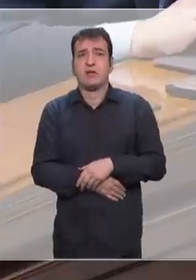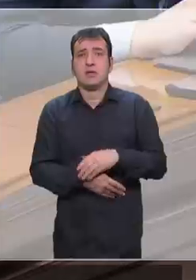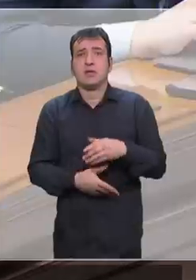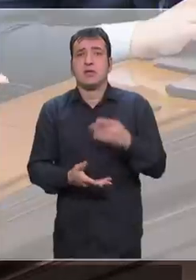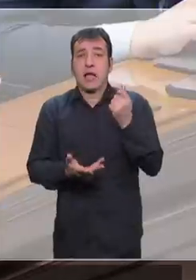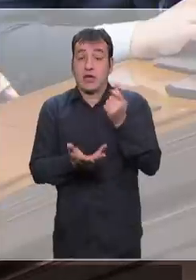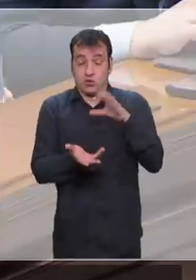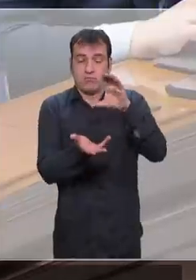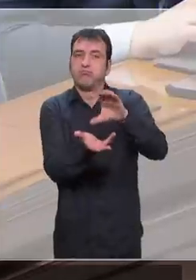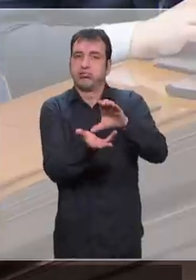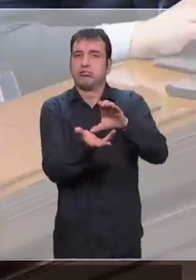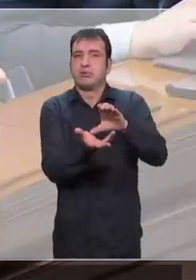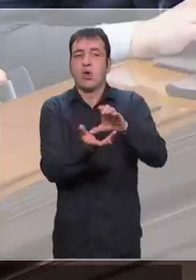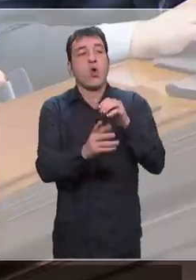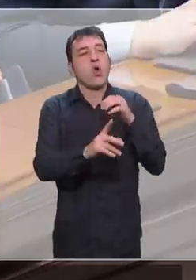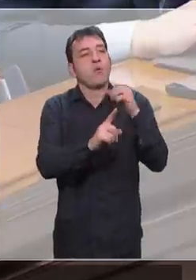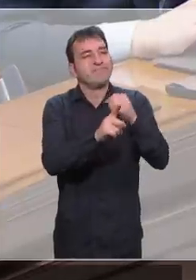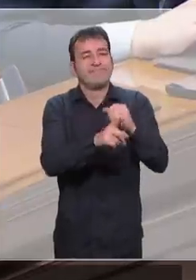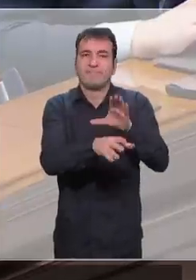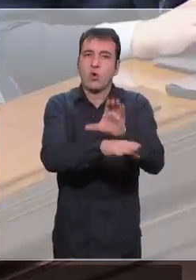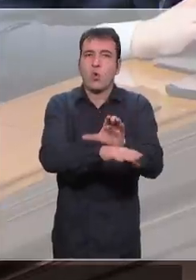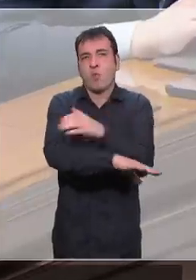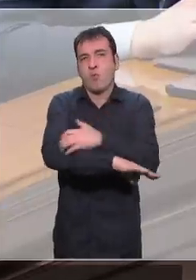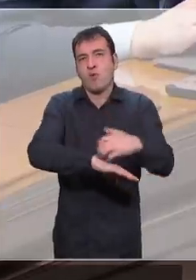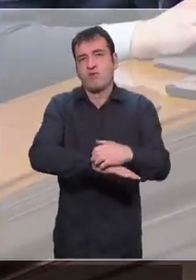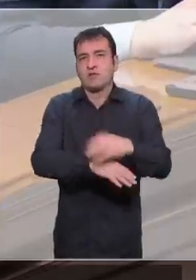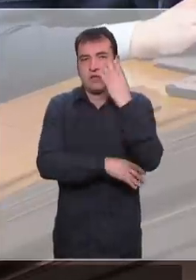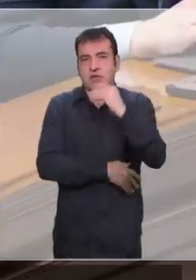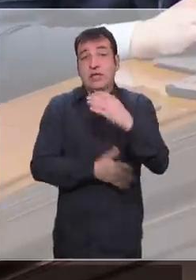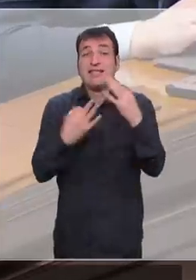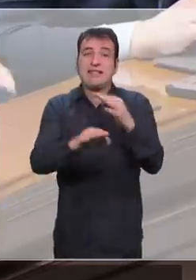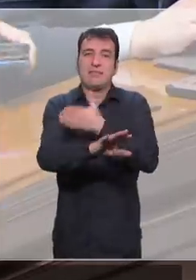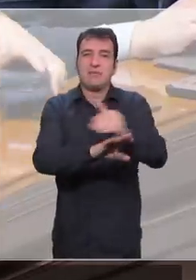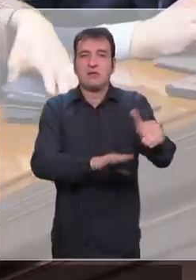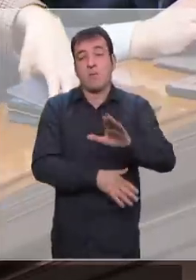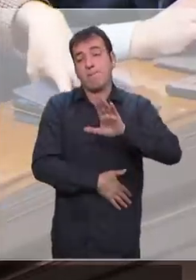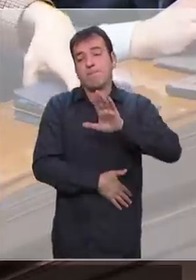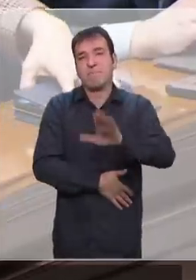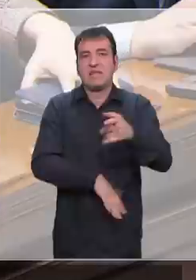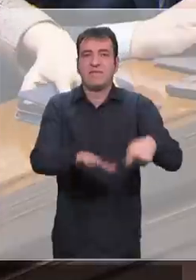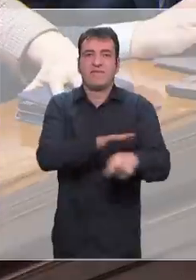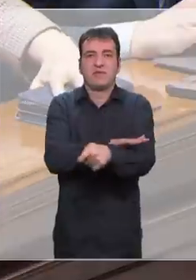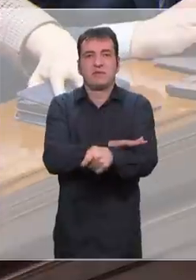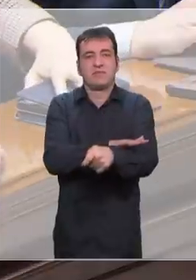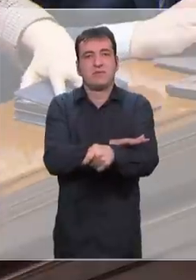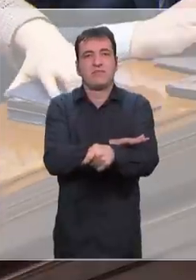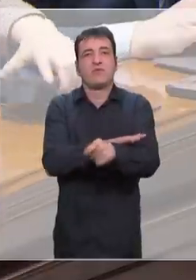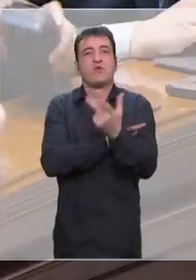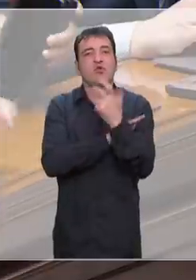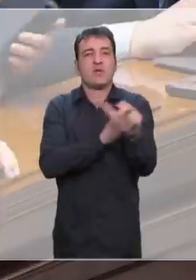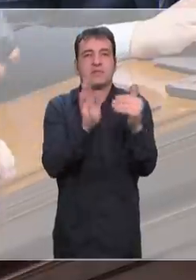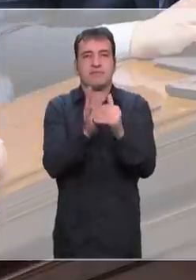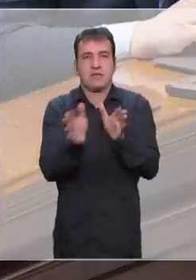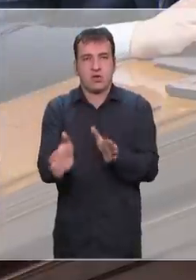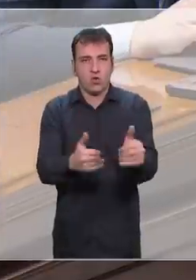pour lutter contre la précarité étudiante. Ce sont ainsi 10 millions d'euros qui seront dédiés au financement d'au moins 300 000 colis